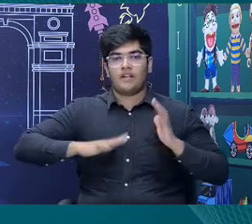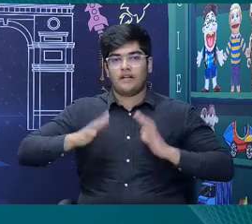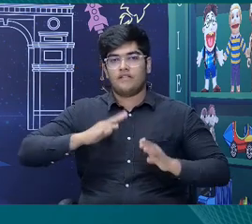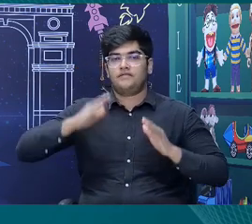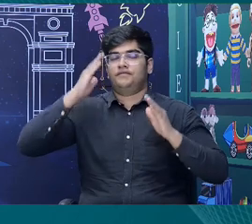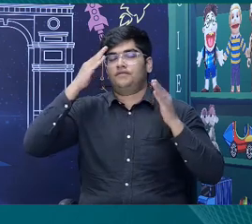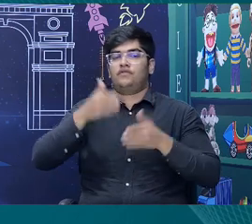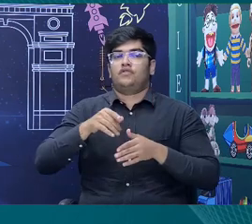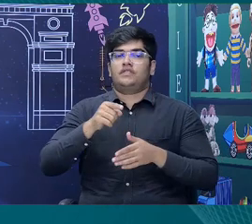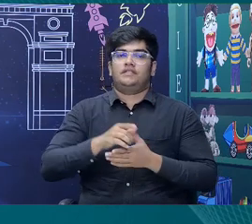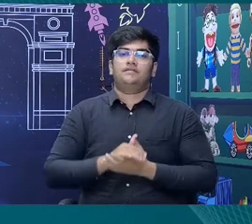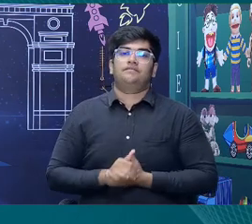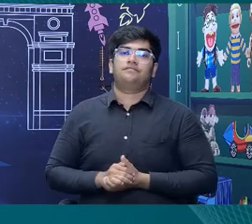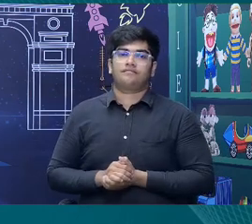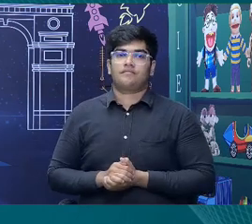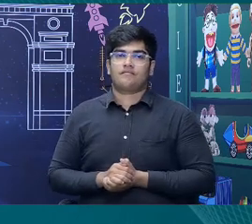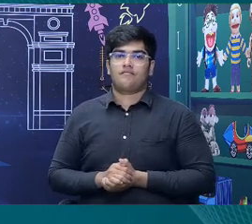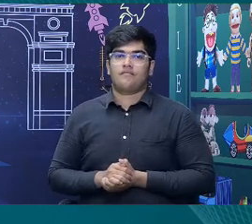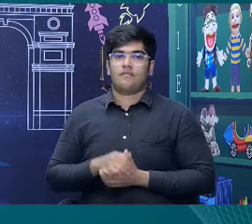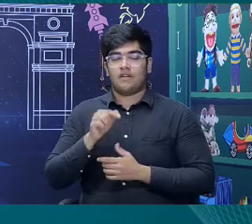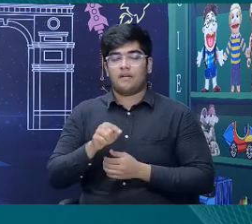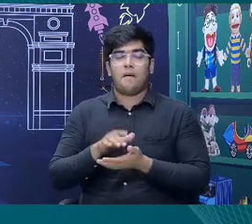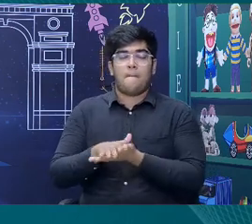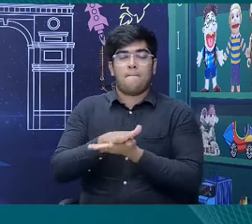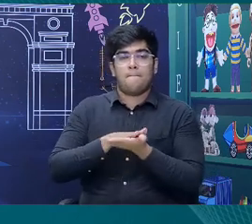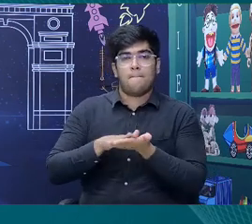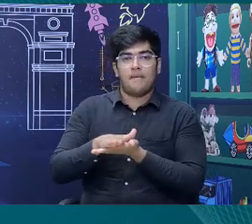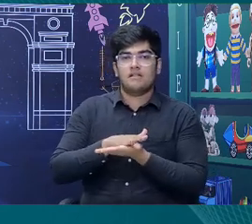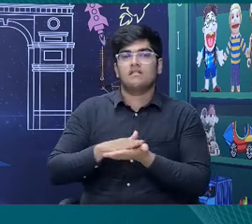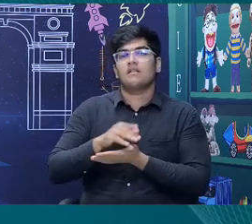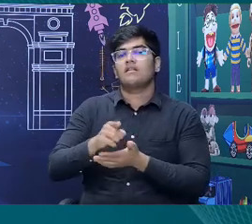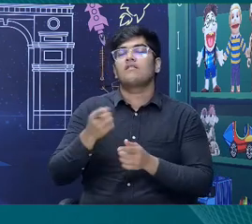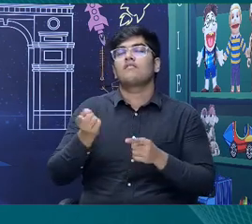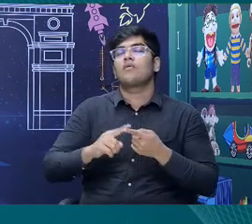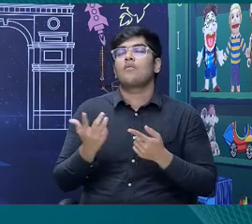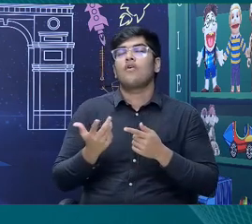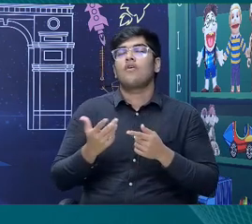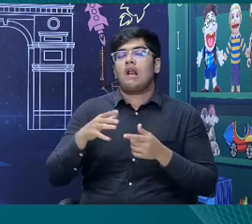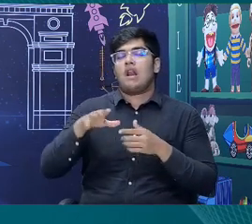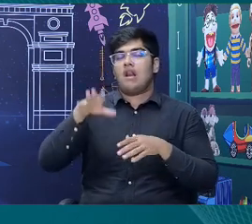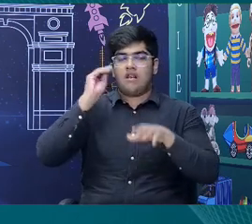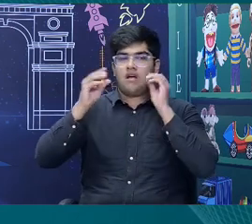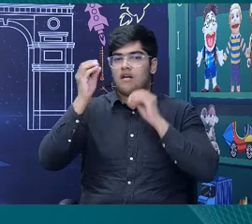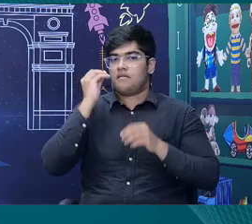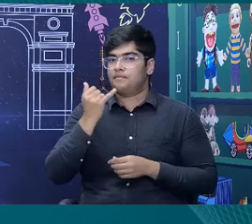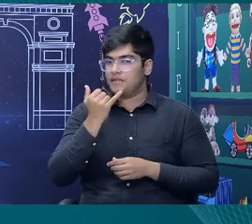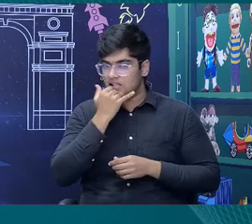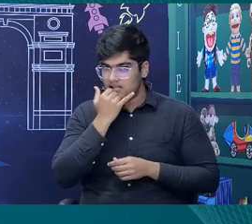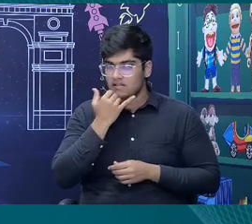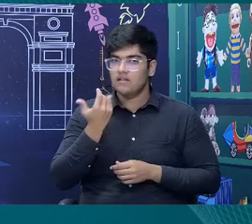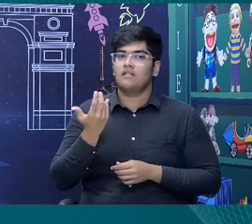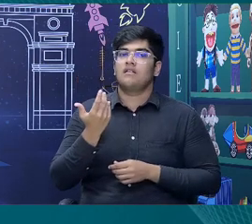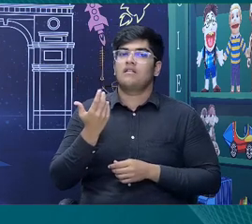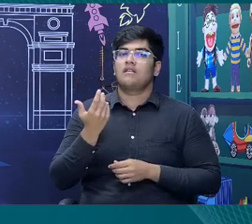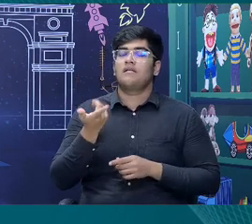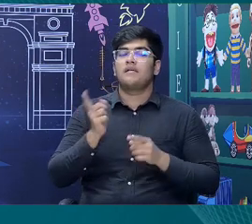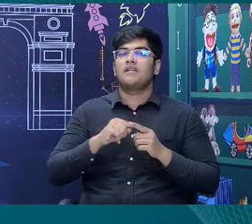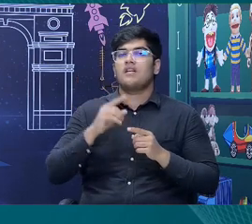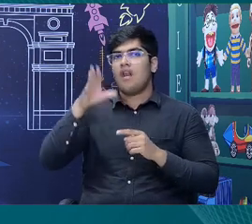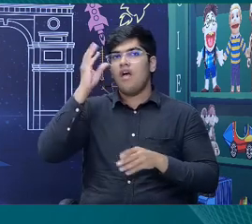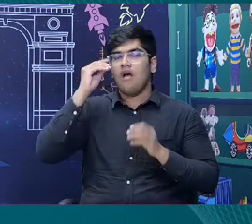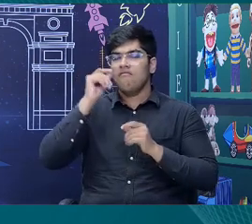बिहेवियर थेरेपी में इसका अगेन बेसिक कॉज क्या है फॉल्टी लर्निंग पैटर्न है गलत बिहेवियर है मॉल एप्टिव लर्निंग